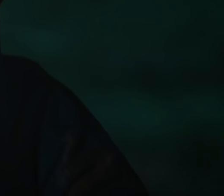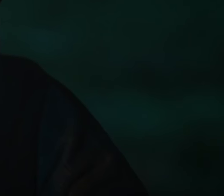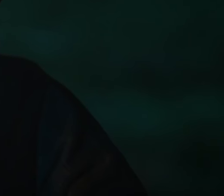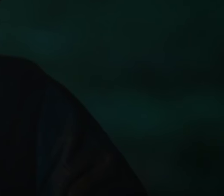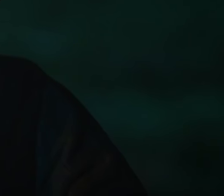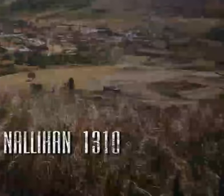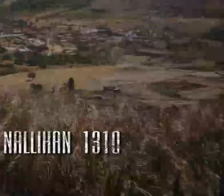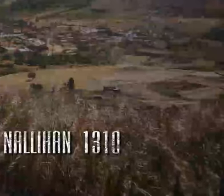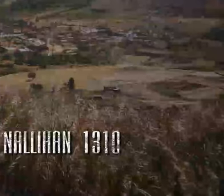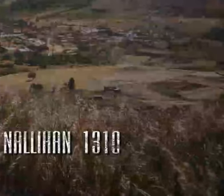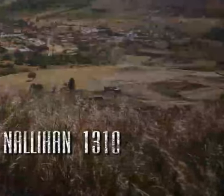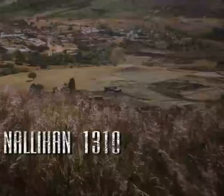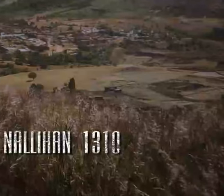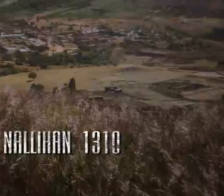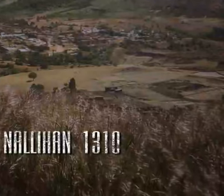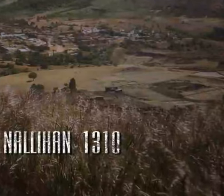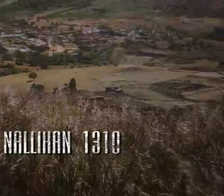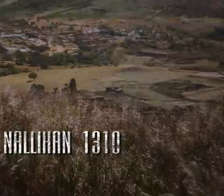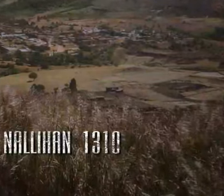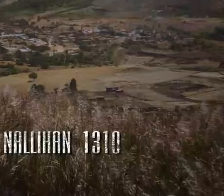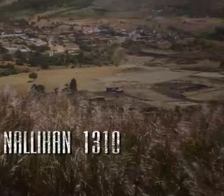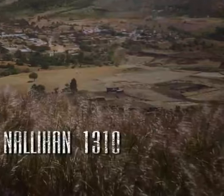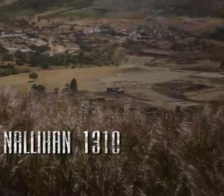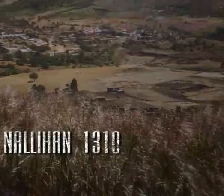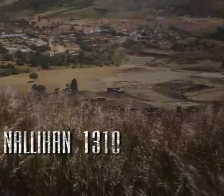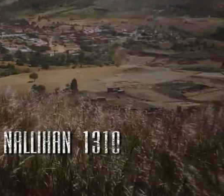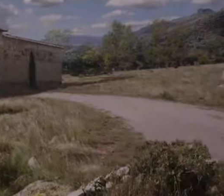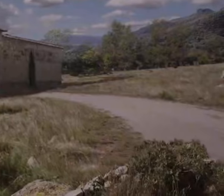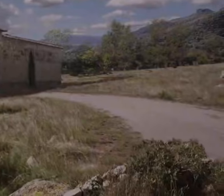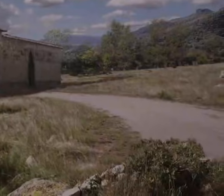Gündüz vakti uzaktan Nallıhan, Nallıhan 1310 yazdı.